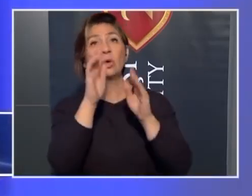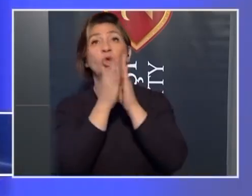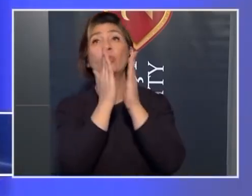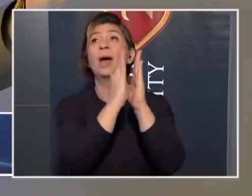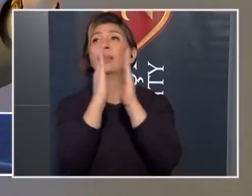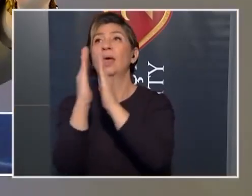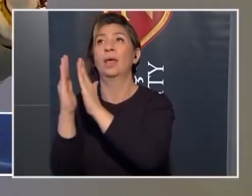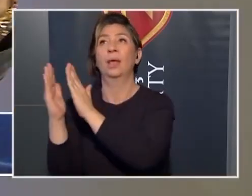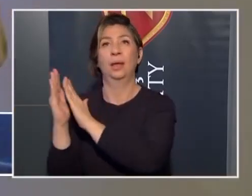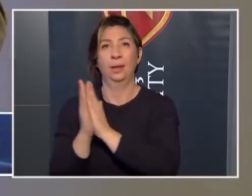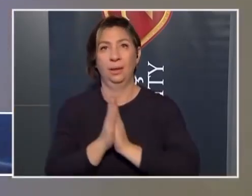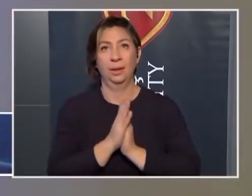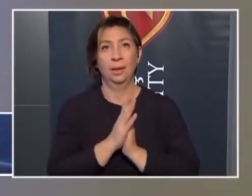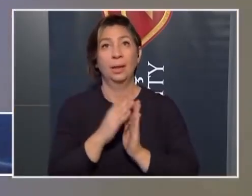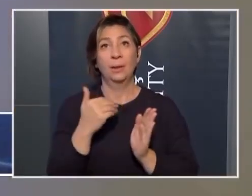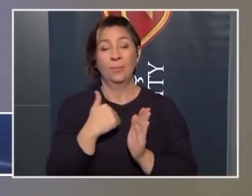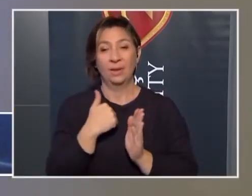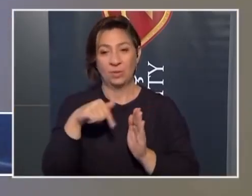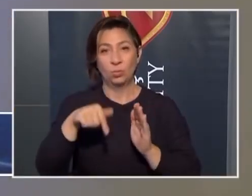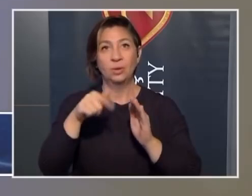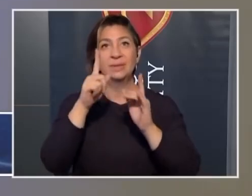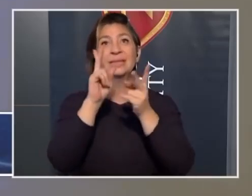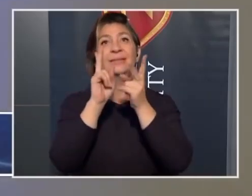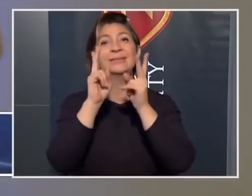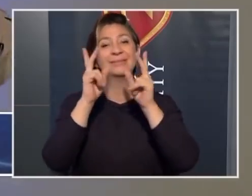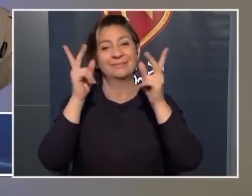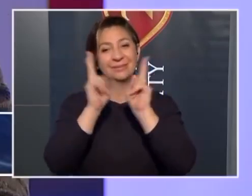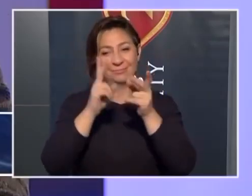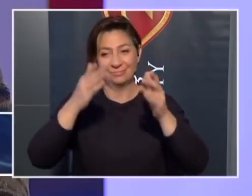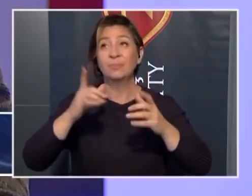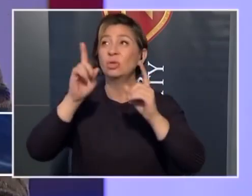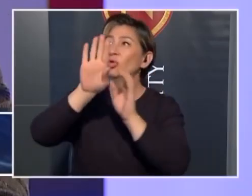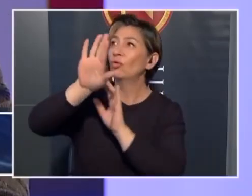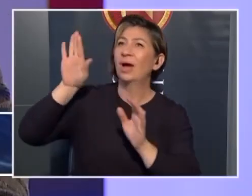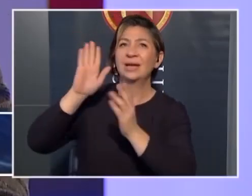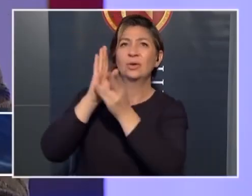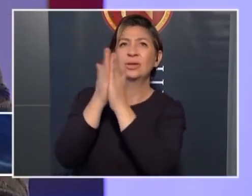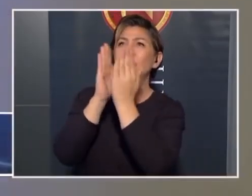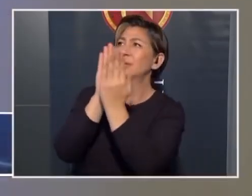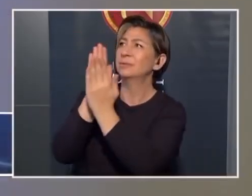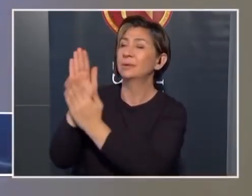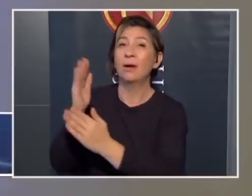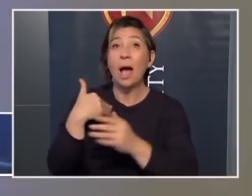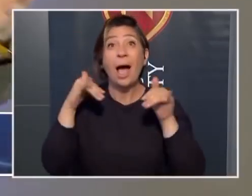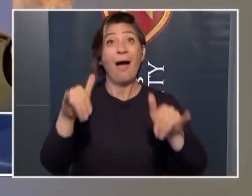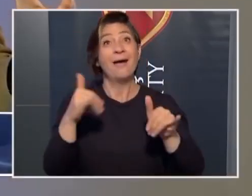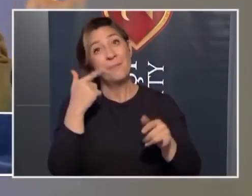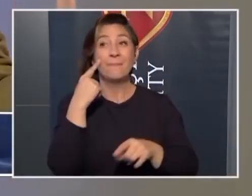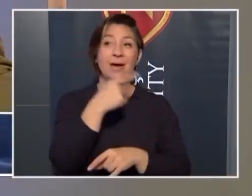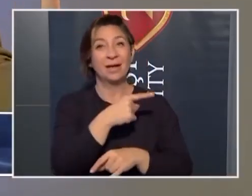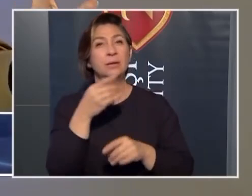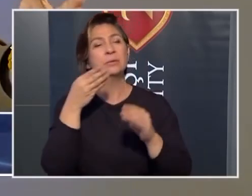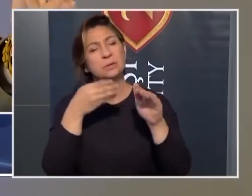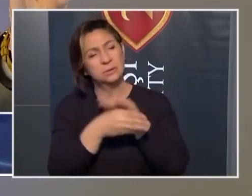kütüphane. Benim de burada bir kabarem var. Bütün bir duvarı kütüphane. Aman dedim hemen şuraya girelim. Bak bizim gibi bir yer yapmışlar falan